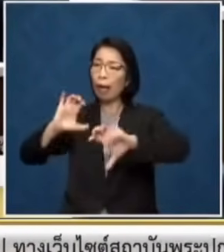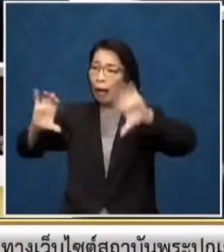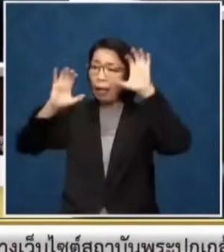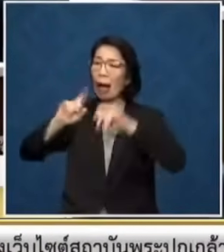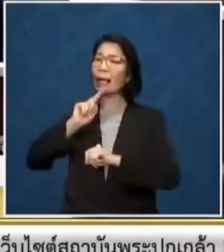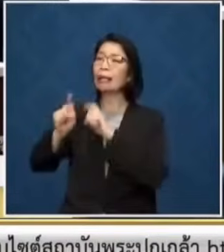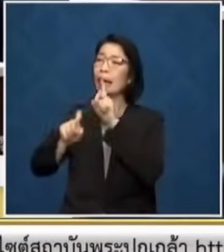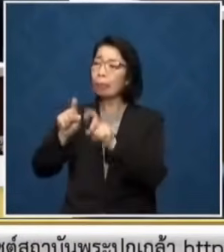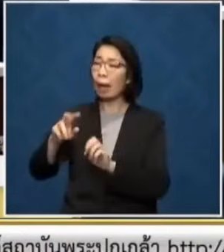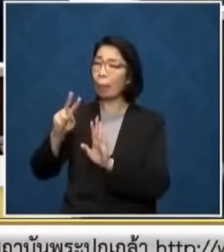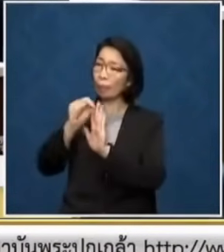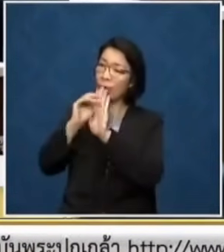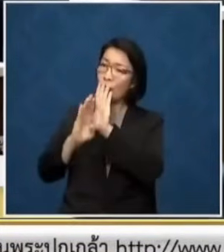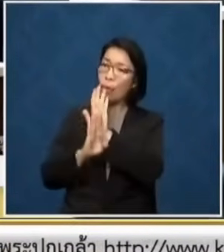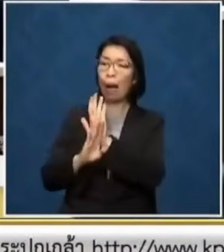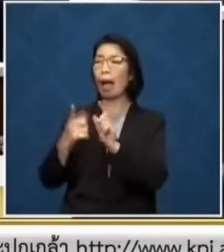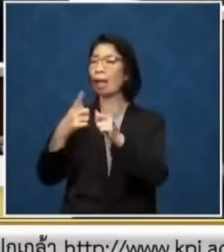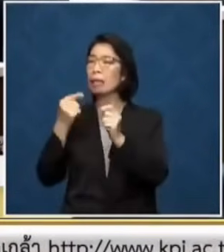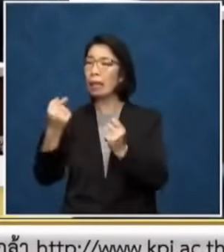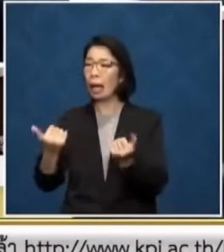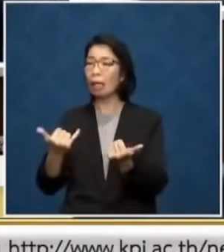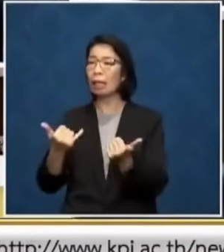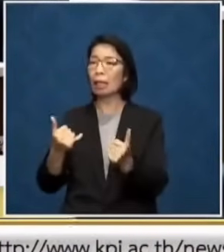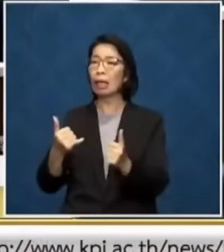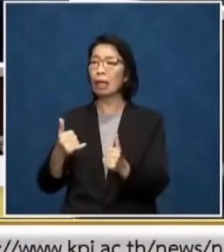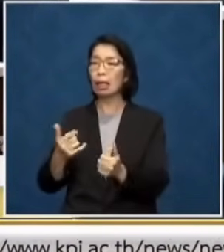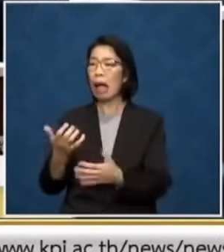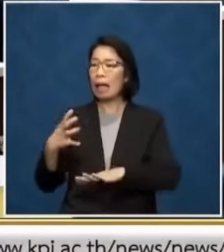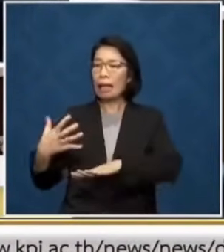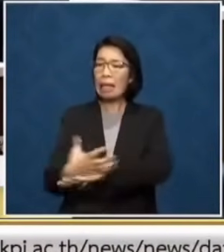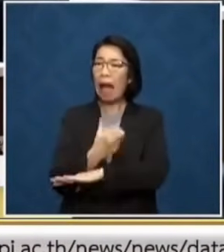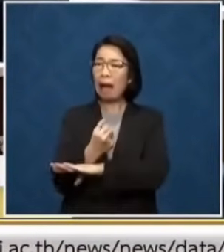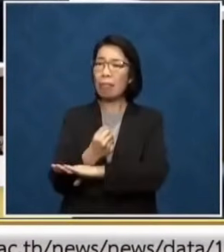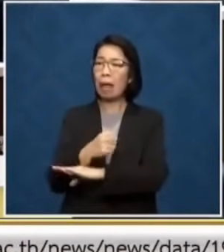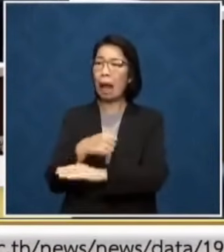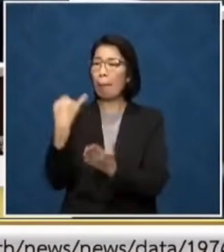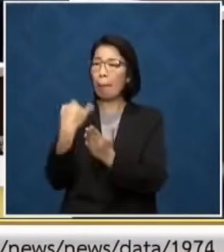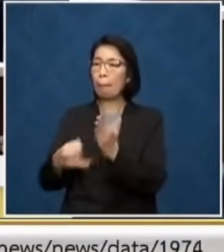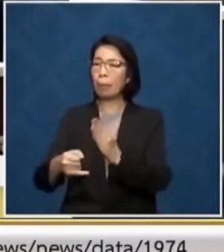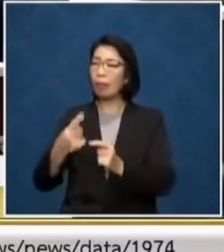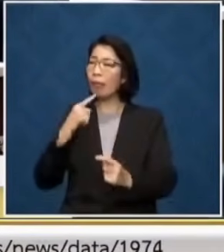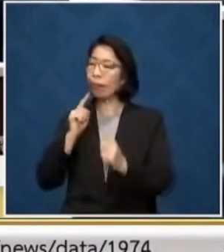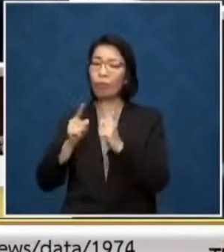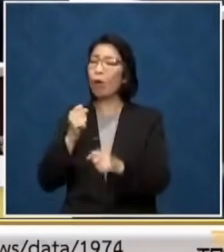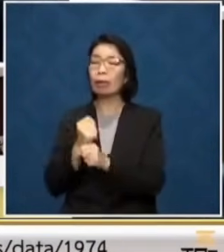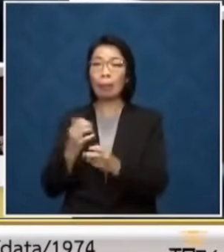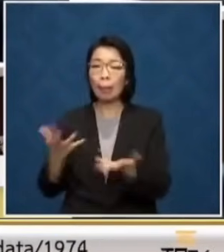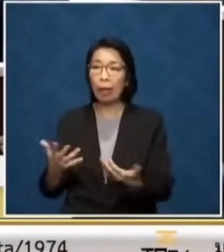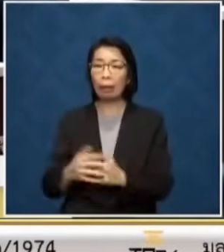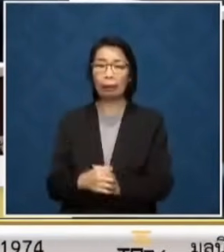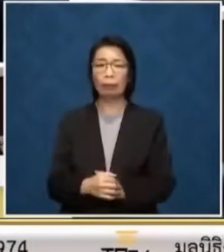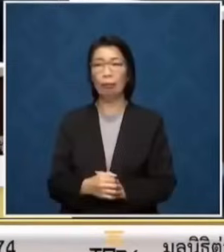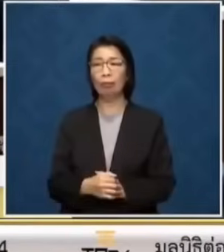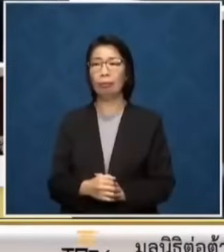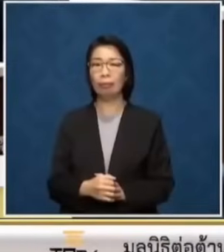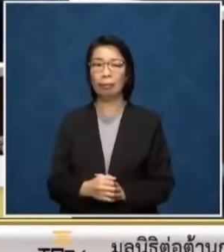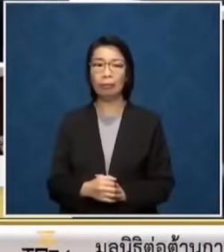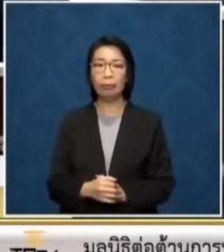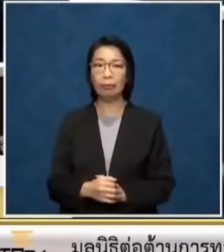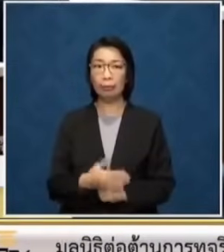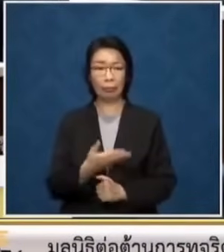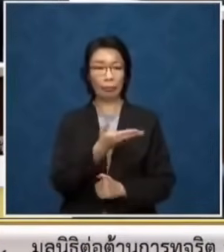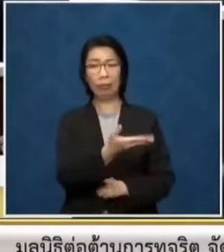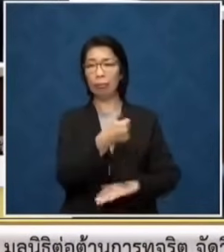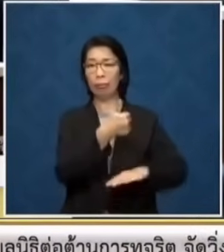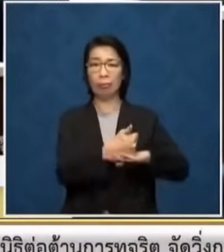ามีนโยบายเรื่องคดีการเมืองอย่างไรซึ่งท่านรัฐมนตรีไม่มีความเหมา